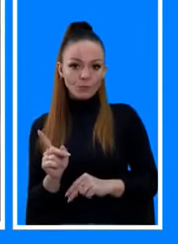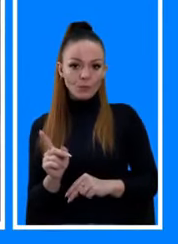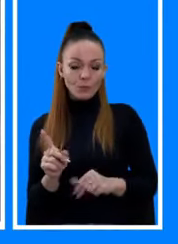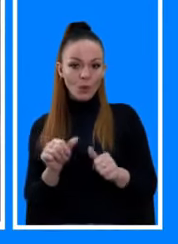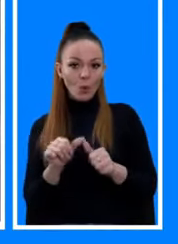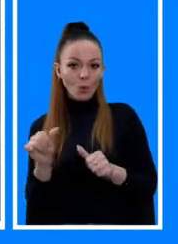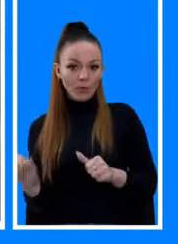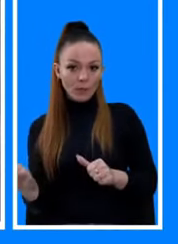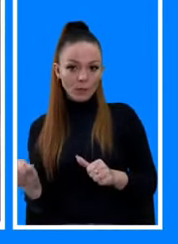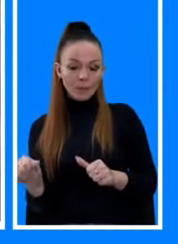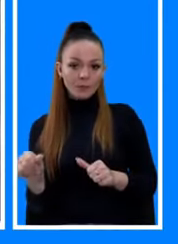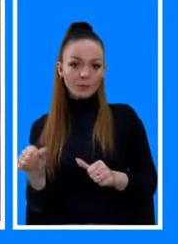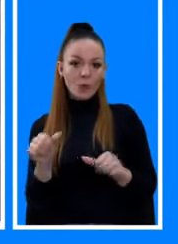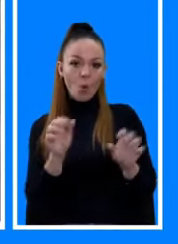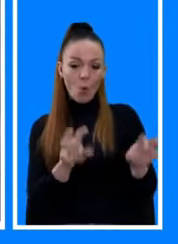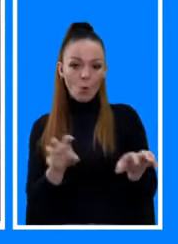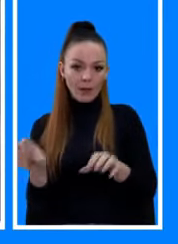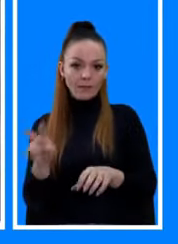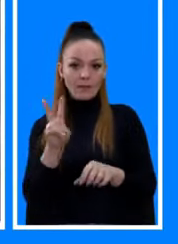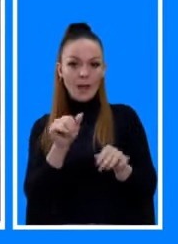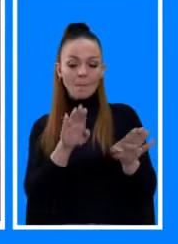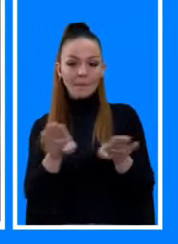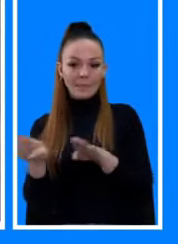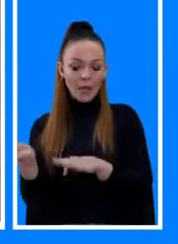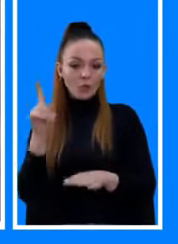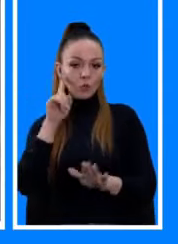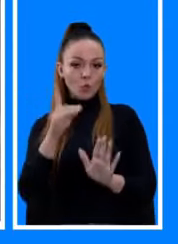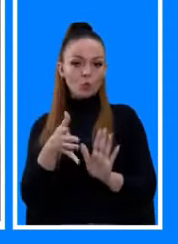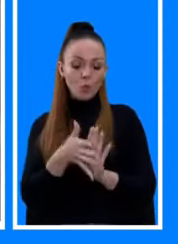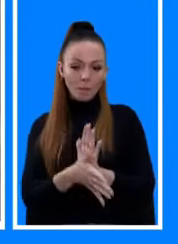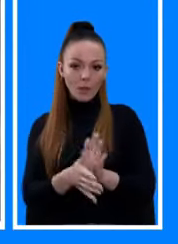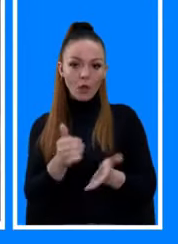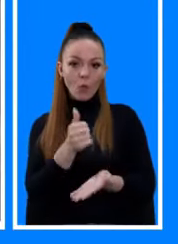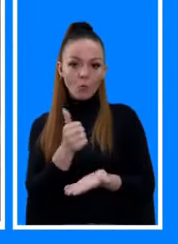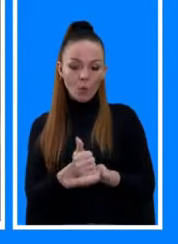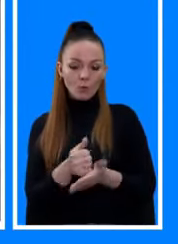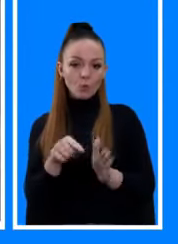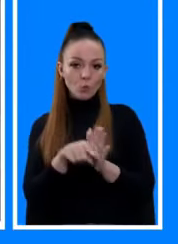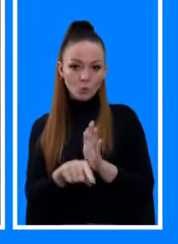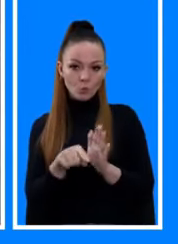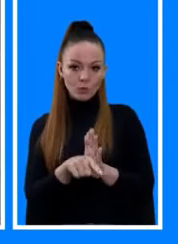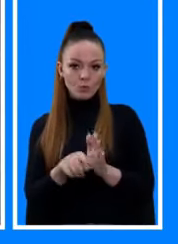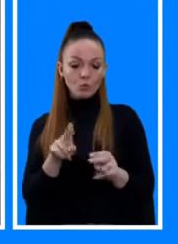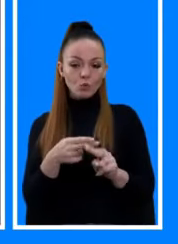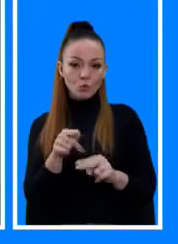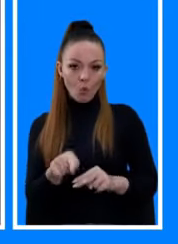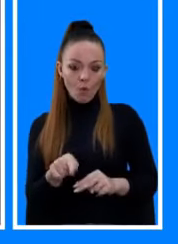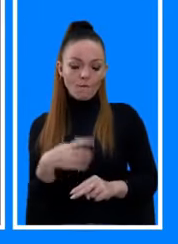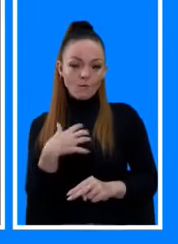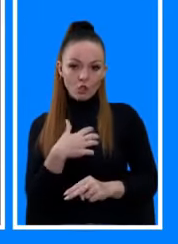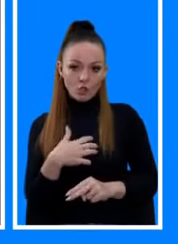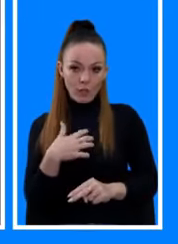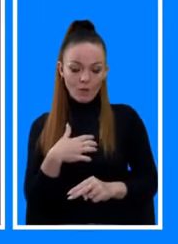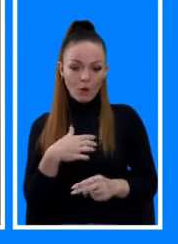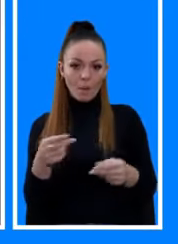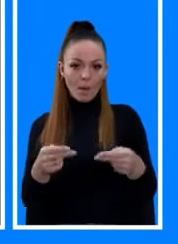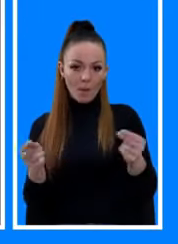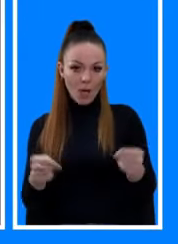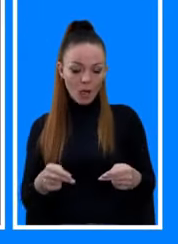окремі голови на місцях зрозуміли головну суть цього важливого меморандуму